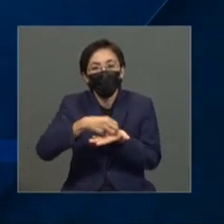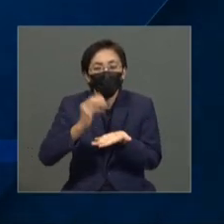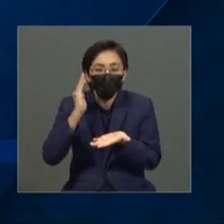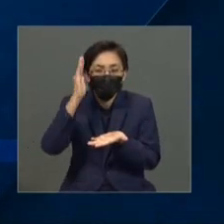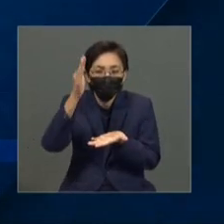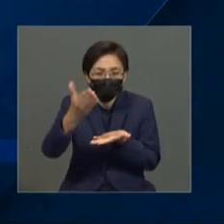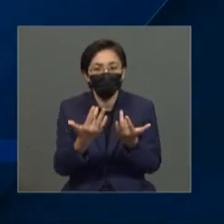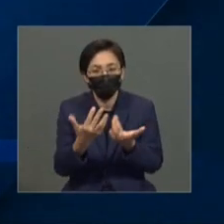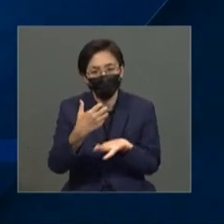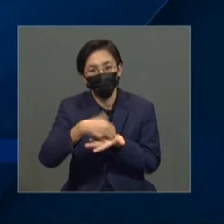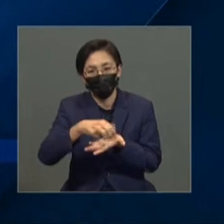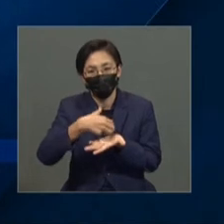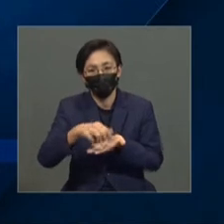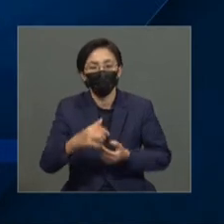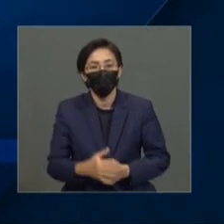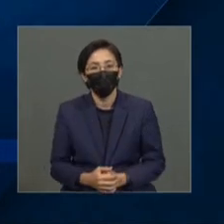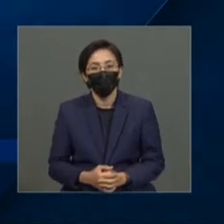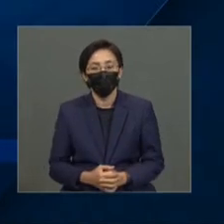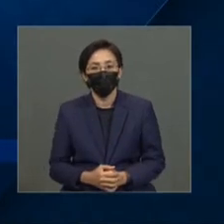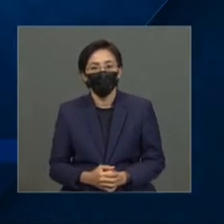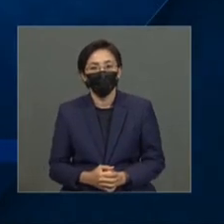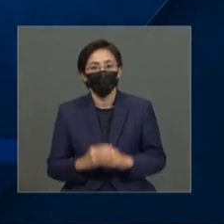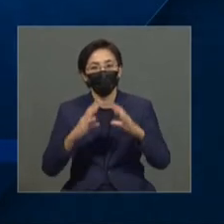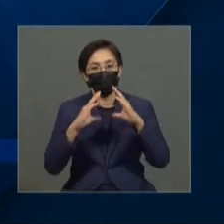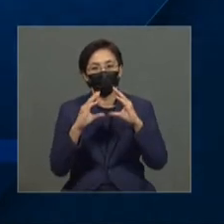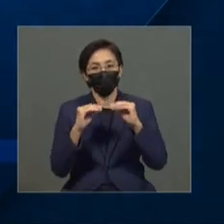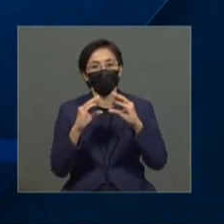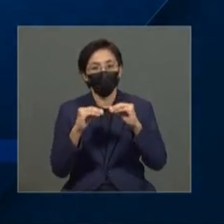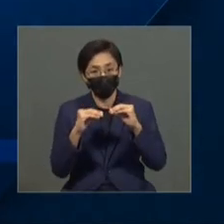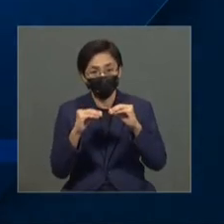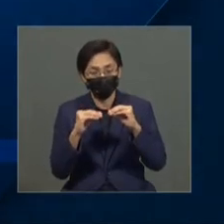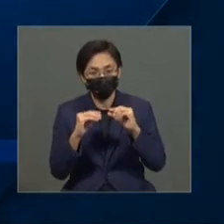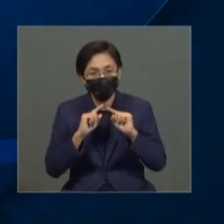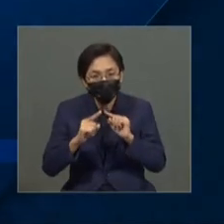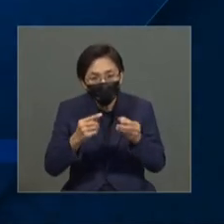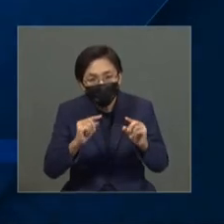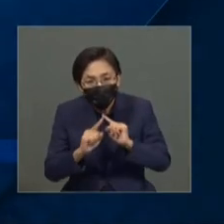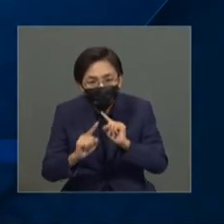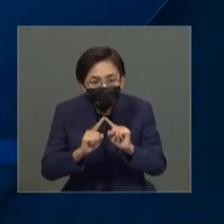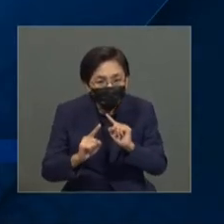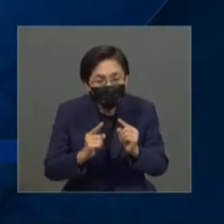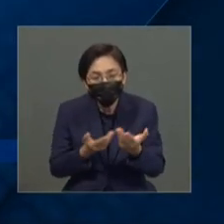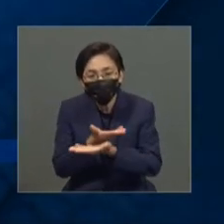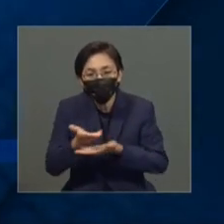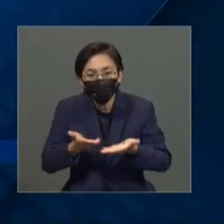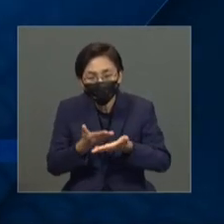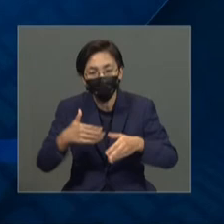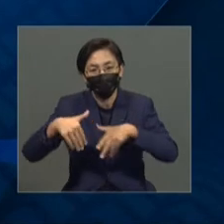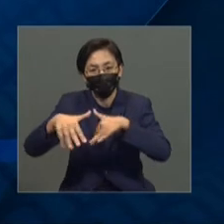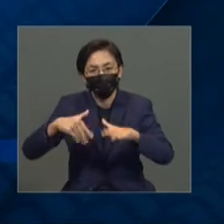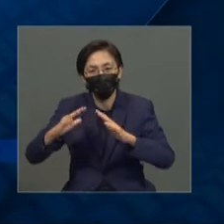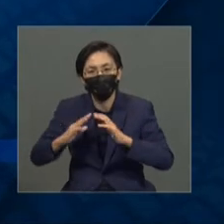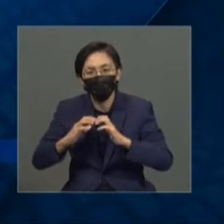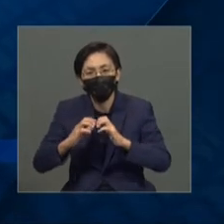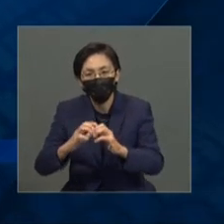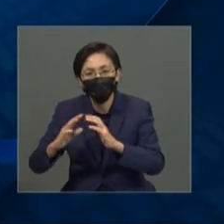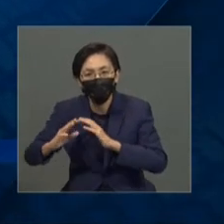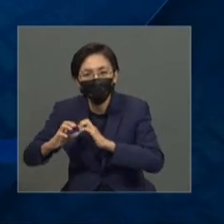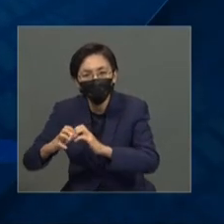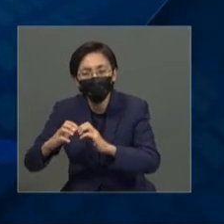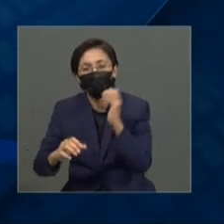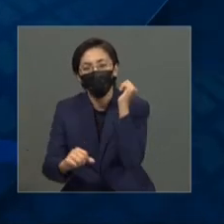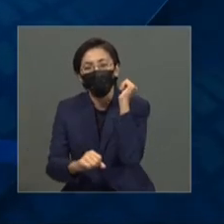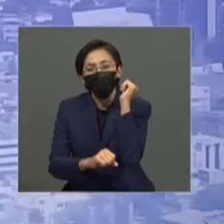งนี้ด้วยค่ะและนอกจากนี้นะคะที่ประชุมก็ยังได้มีการพูดคุยกันโดยเฉพาะชุมชนแออัดที่พี่น้องประชาช